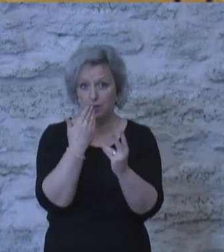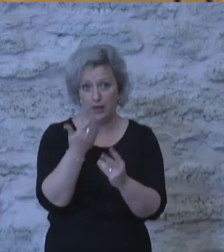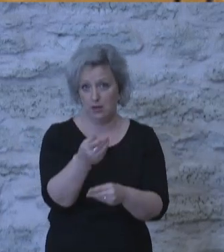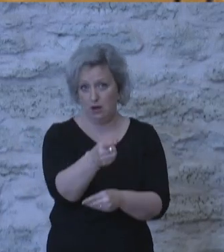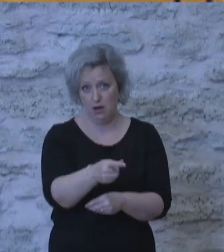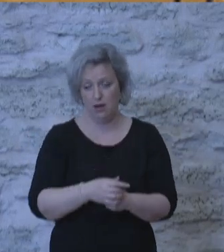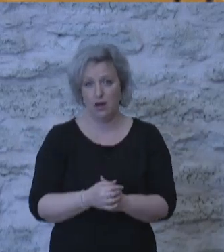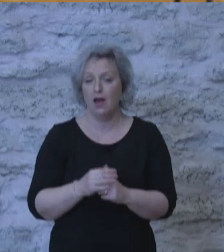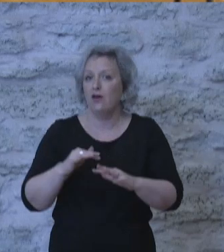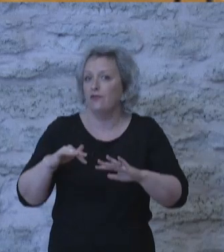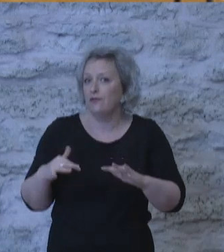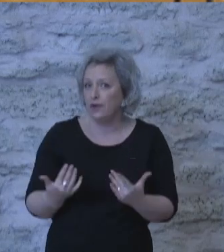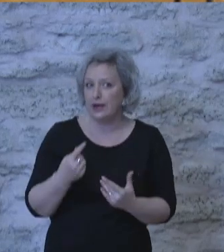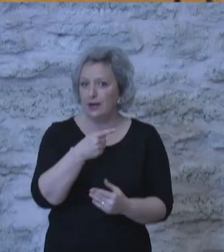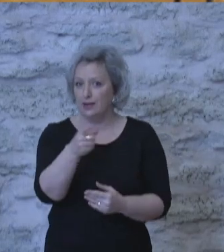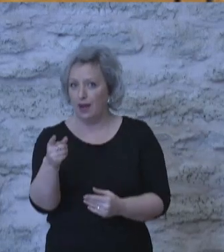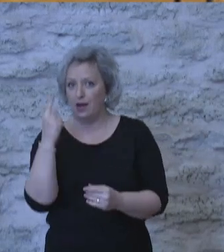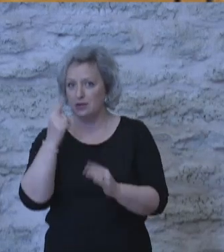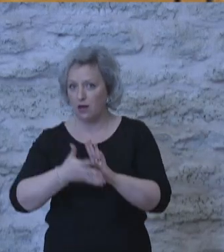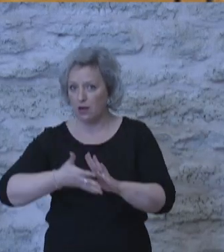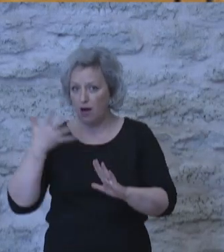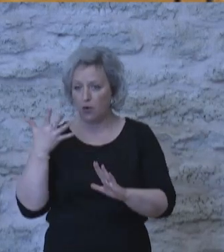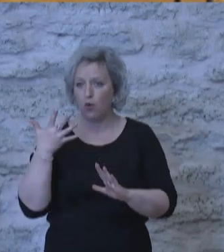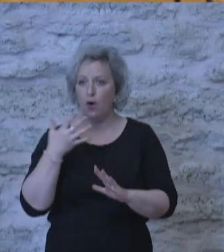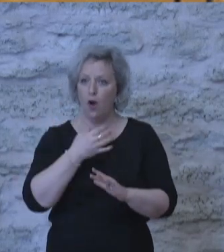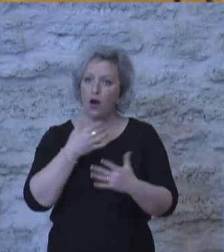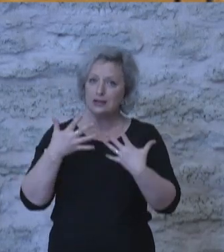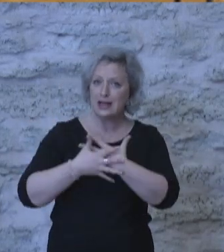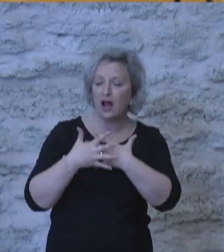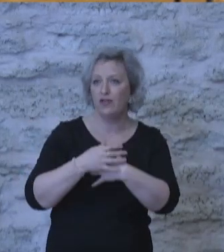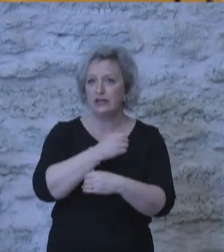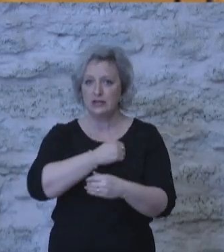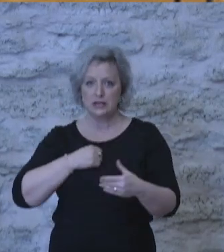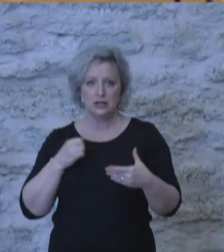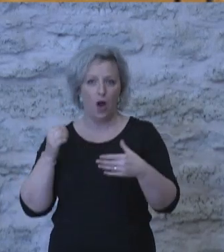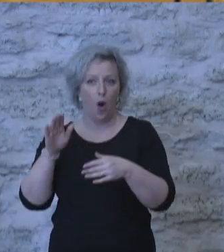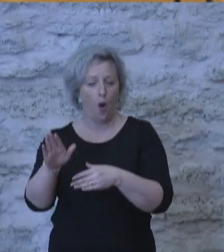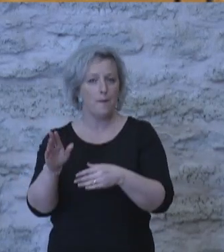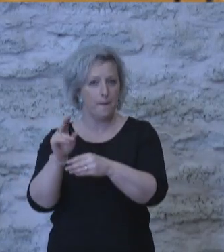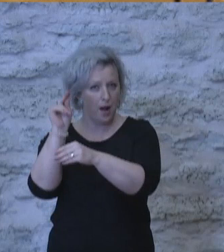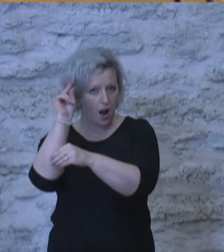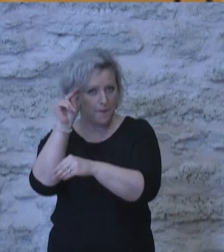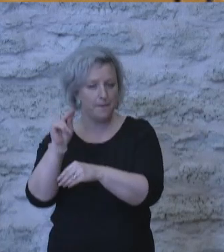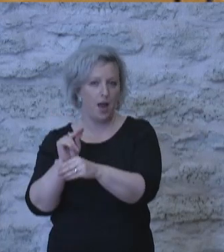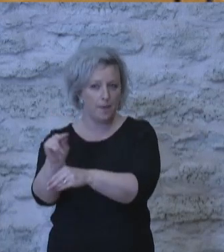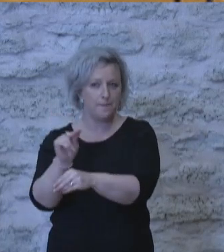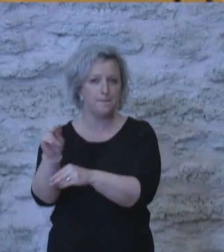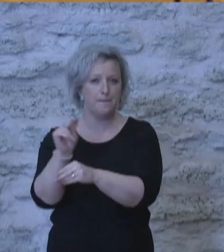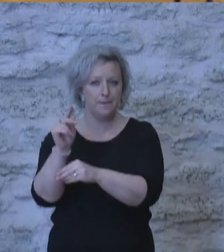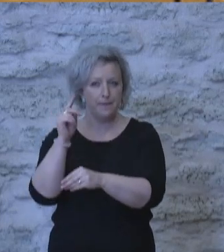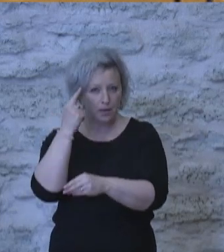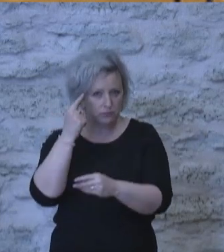või mõistate ka teie siis sõjalise väljaõppe vajalikust ja seda, ajateenijatel päriselt on ka